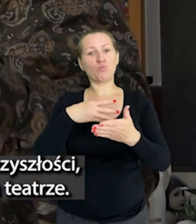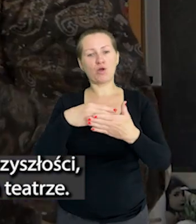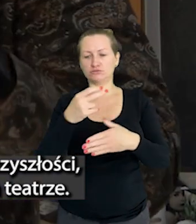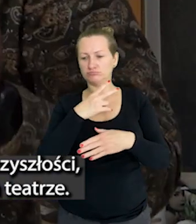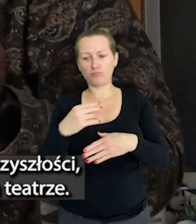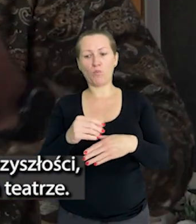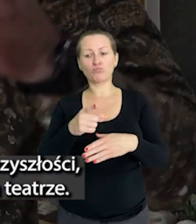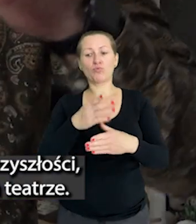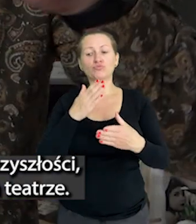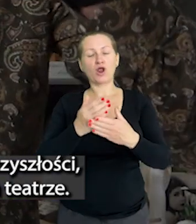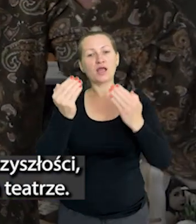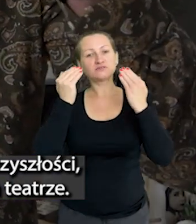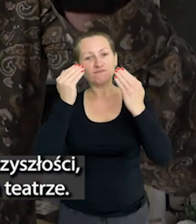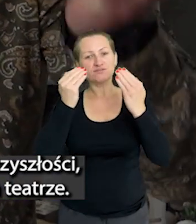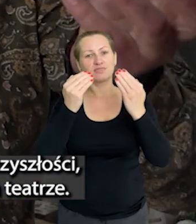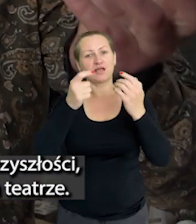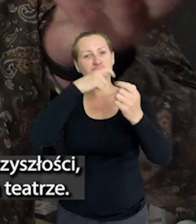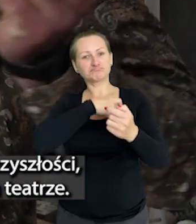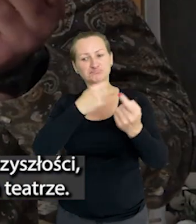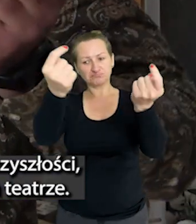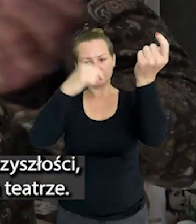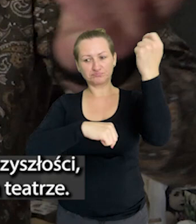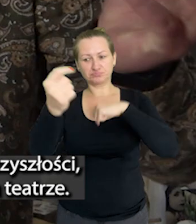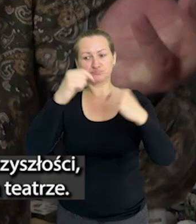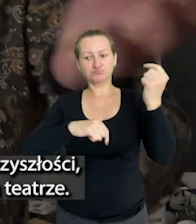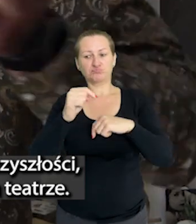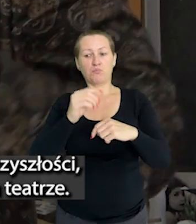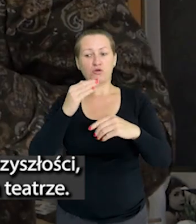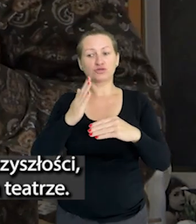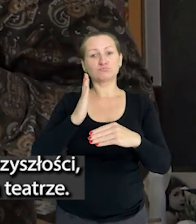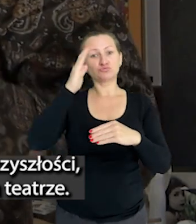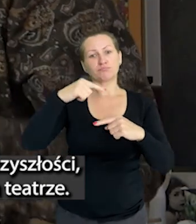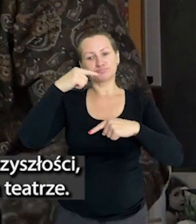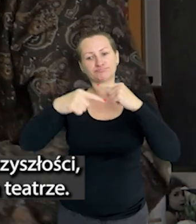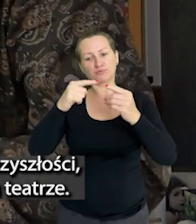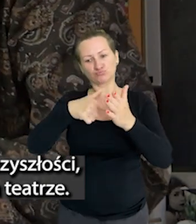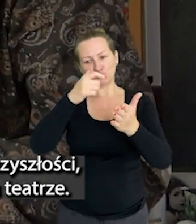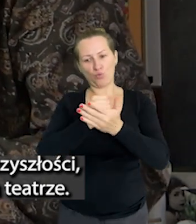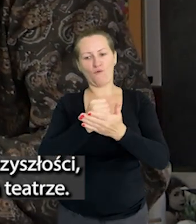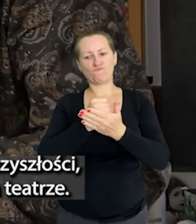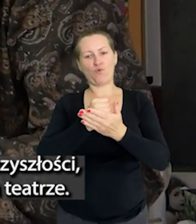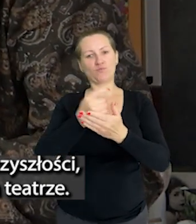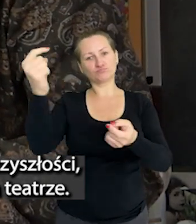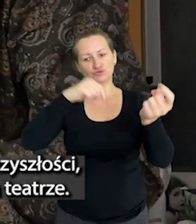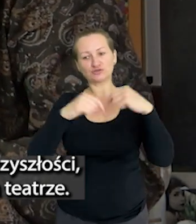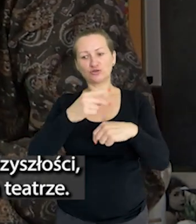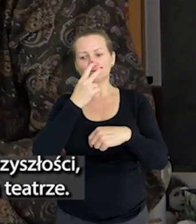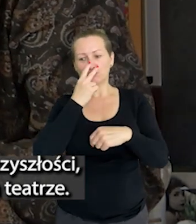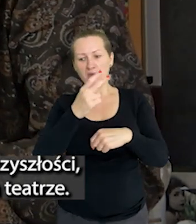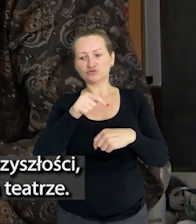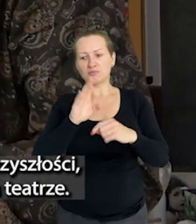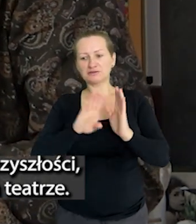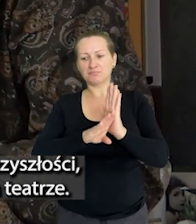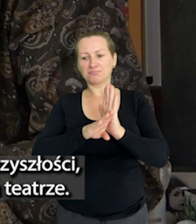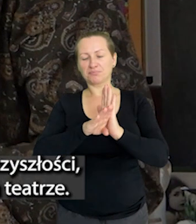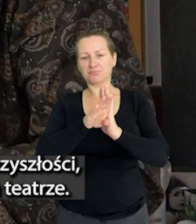bilety, tylko jak zawitacie kiedyś do nas, może w przyszłości, może za dwa lata, zobaczycie, że tutaj wizja